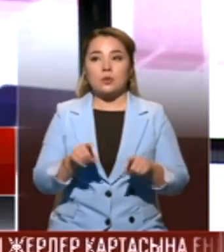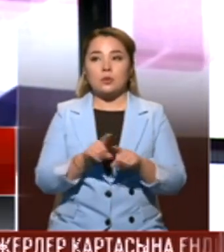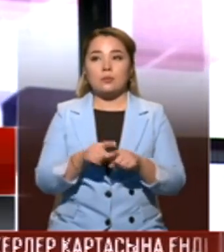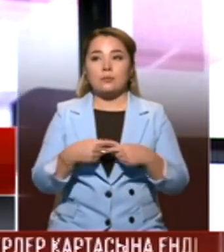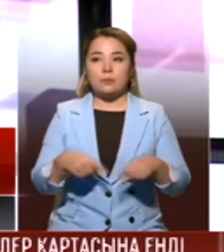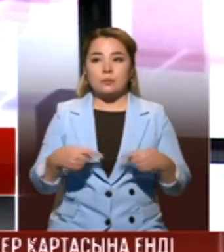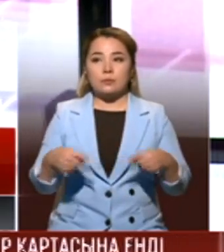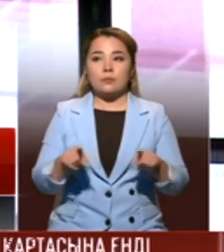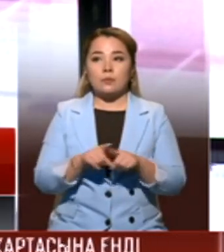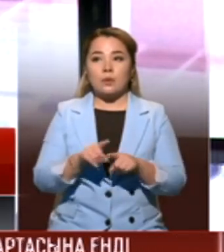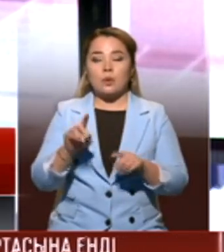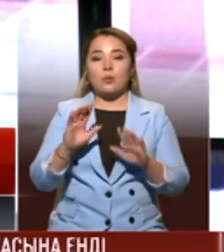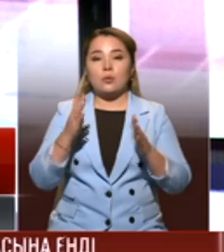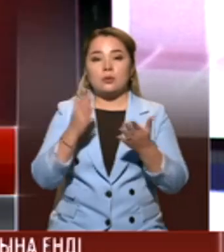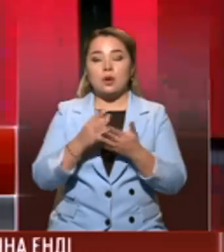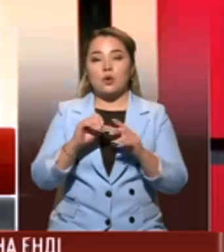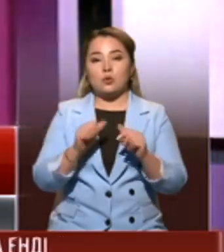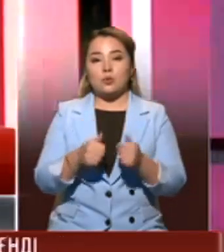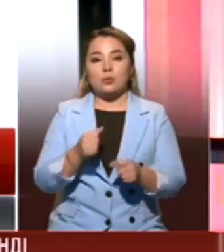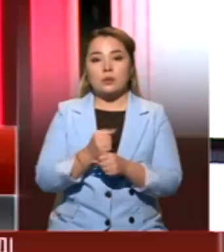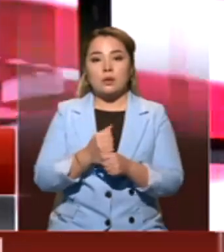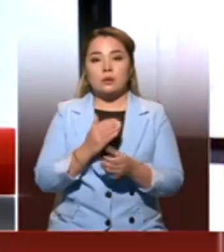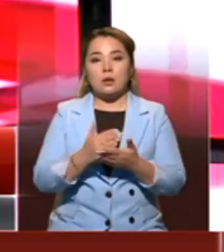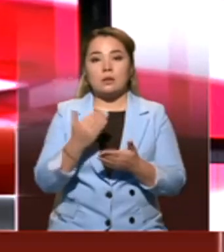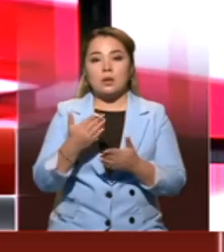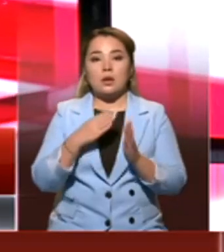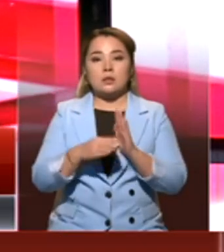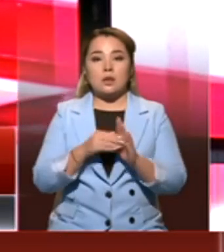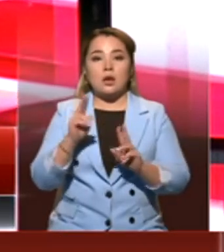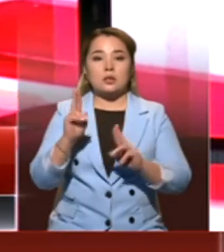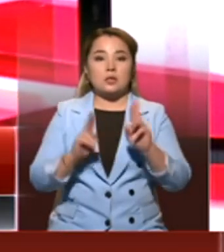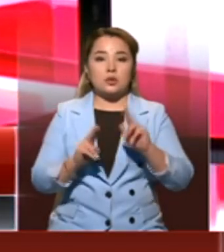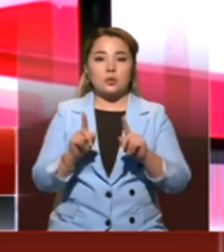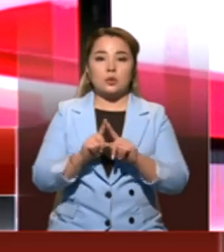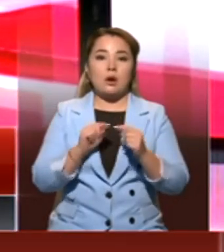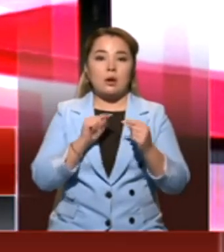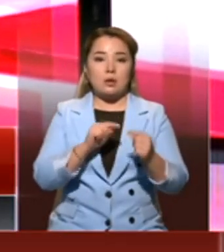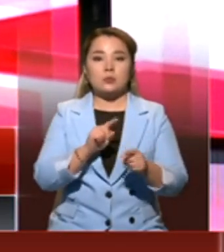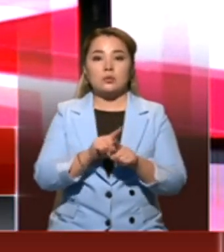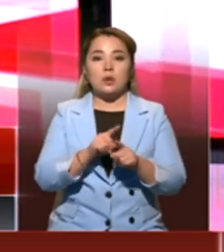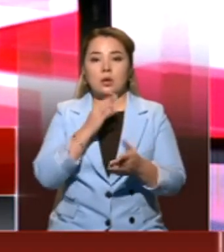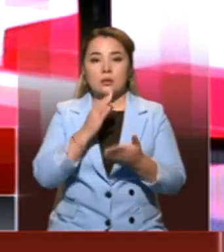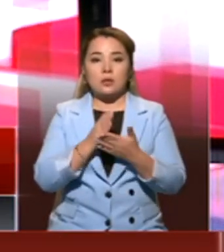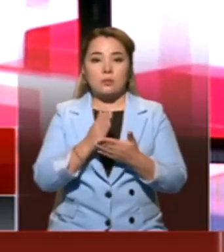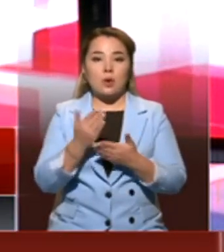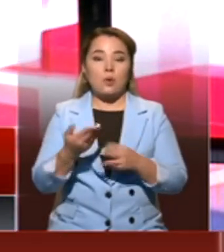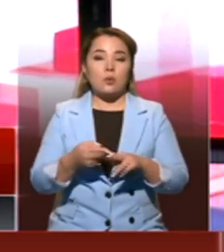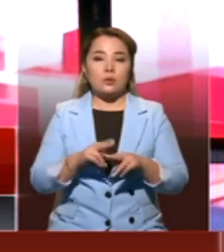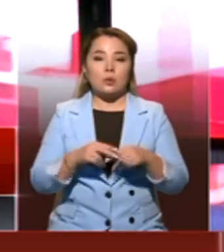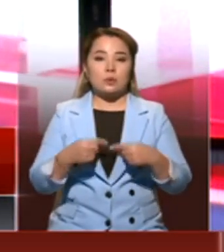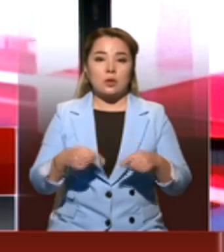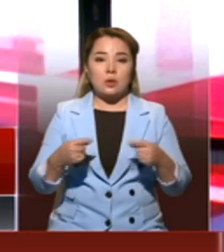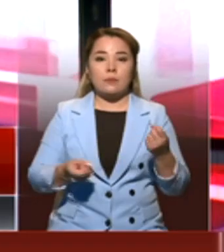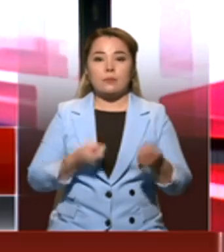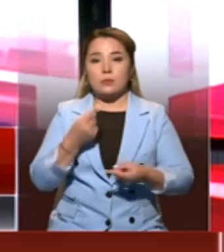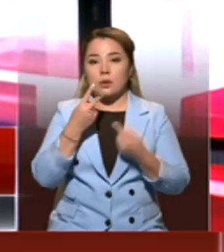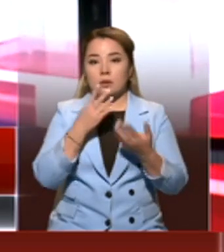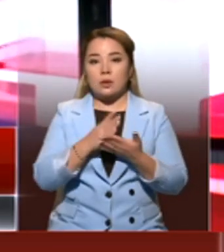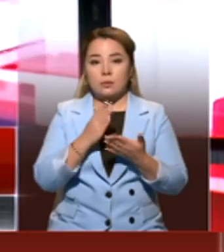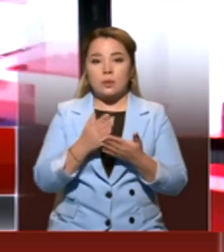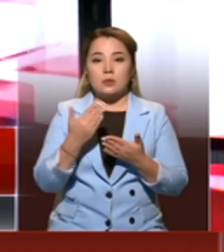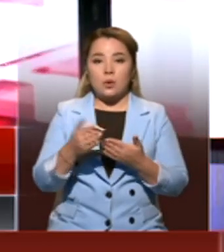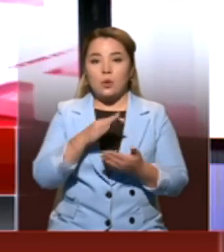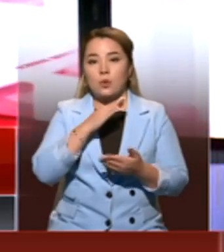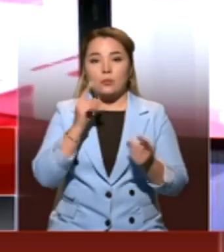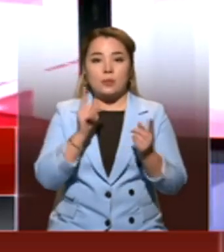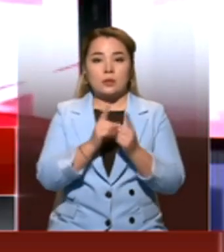бір оқиғаларды ұйымдастырып жіберіп, сайлау ережесіне қарсы деп шығарып жібереді деген секілді. Осындай құйтырқылықтар